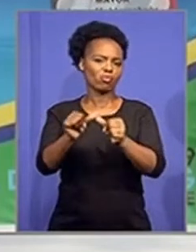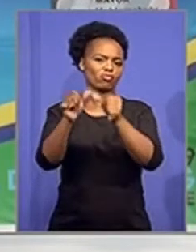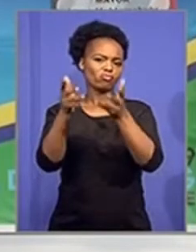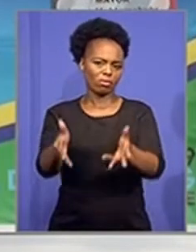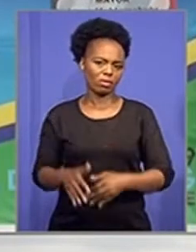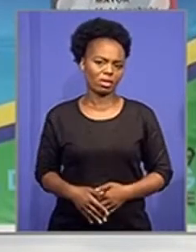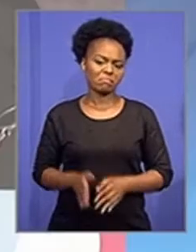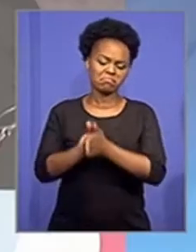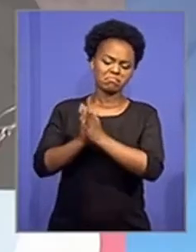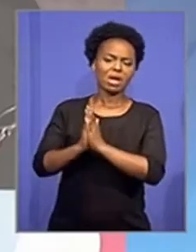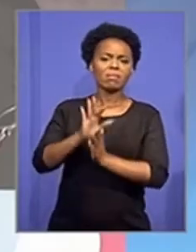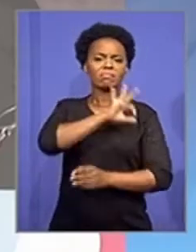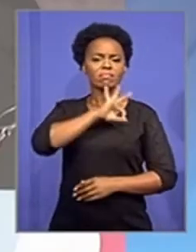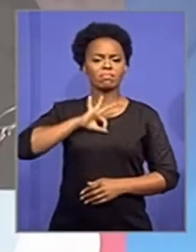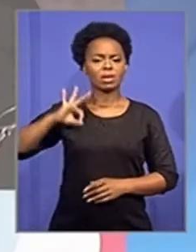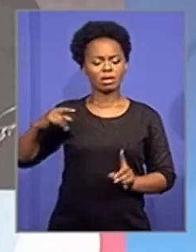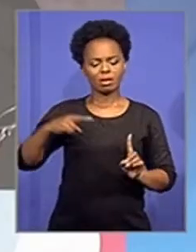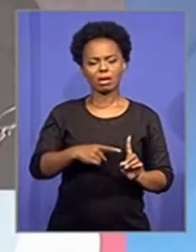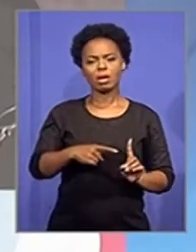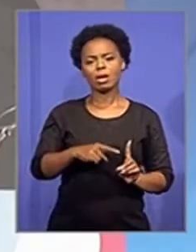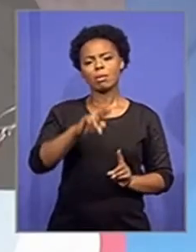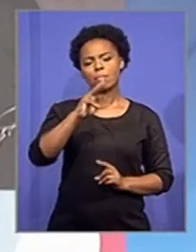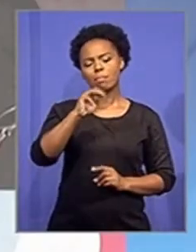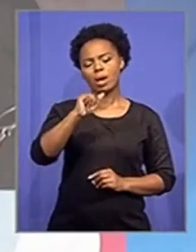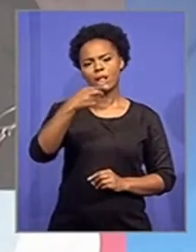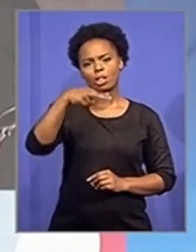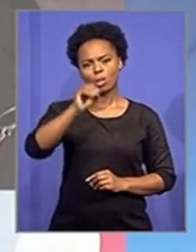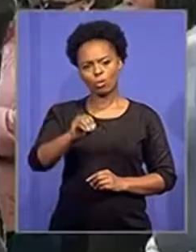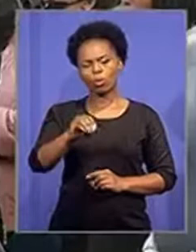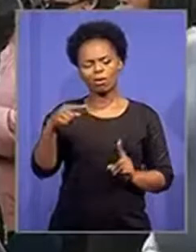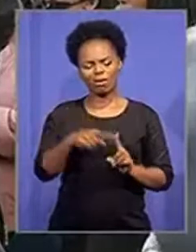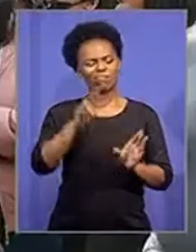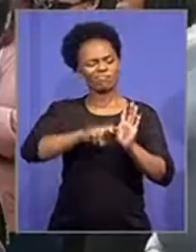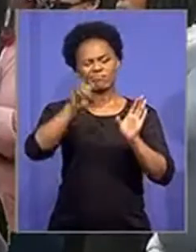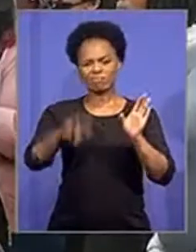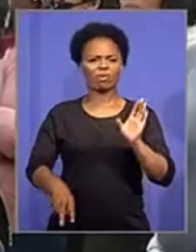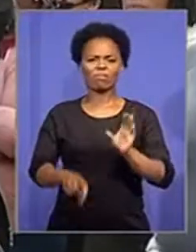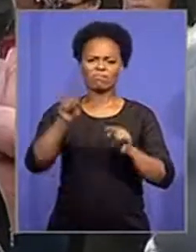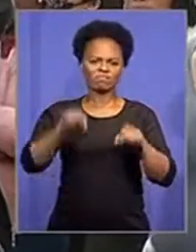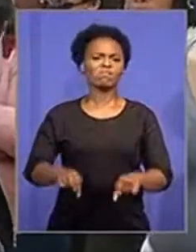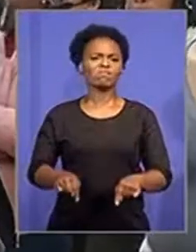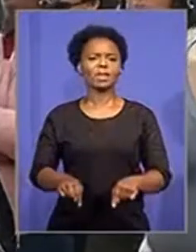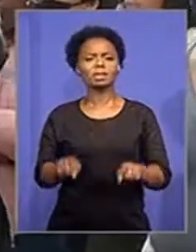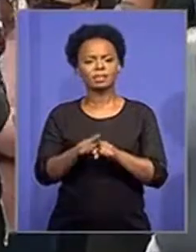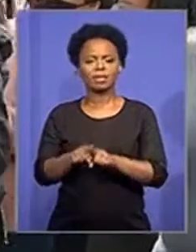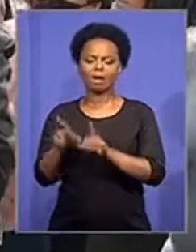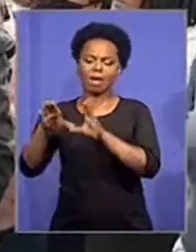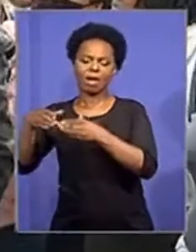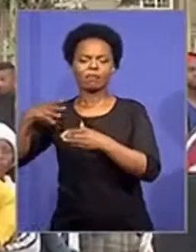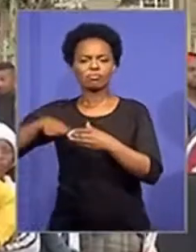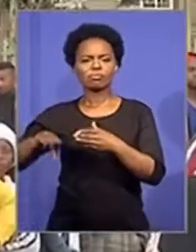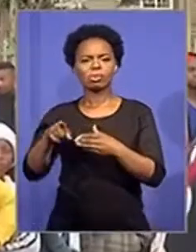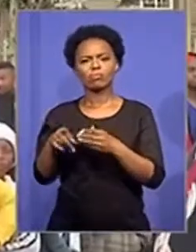hore Meyara Irene Mehlomakulu a itukulle mosebetsing. Ba bang ba lekgotla ba ANC ba dumelana le